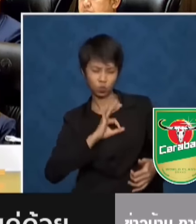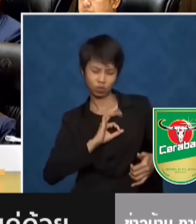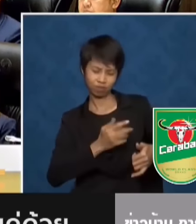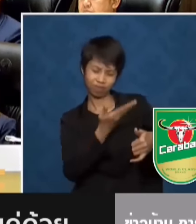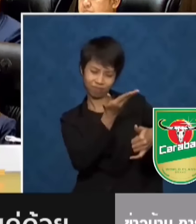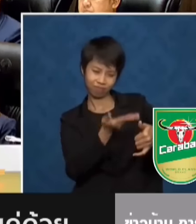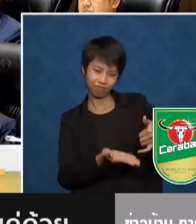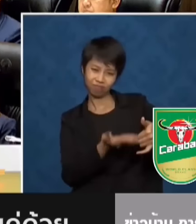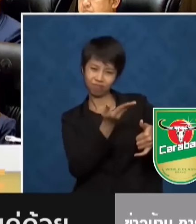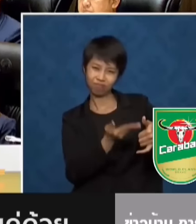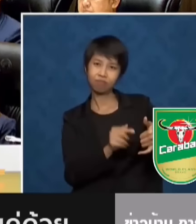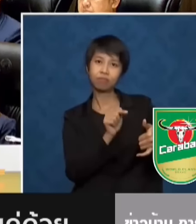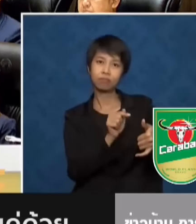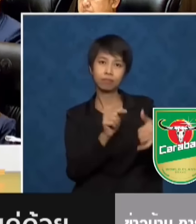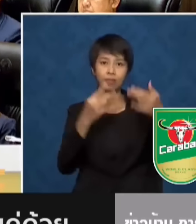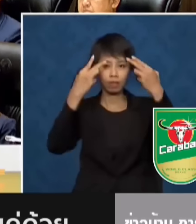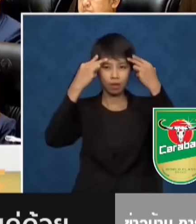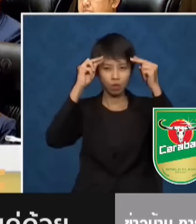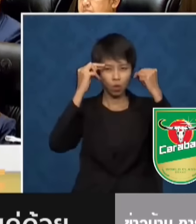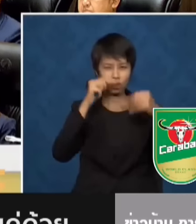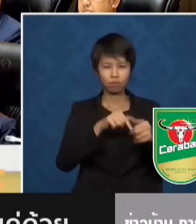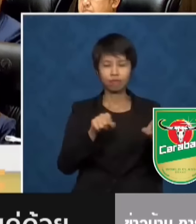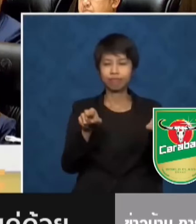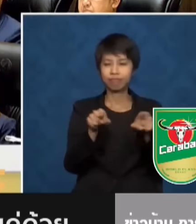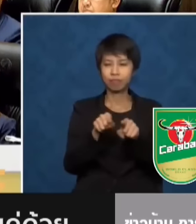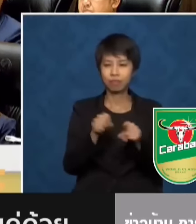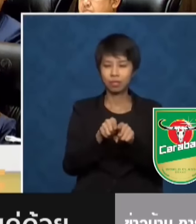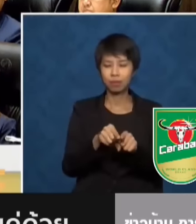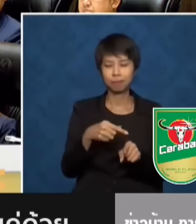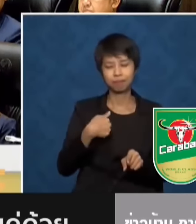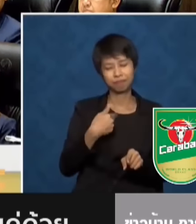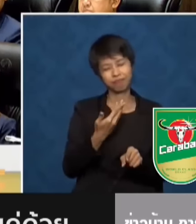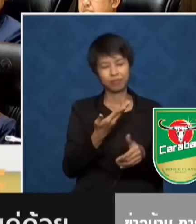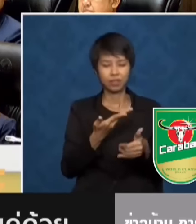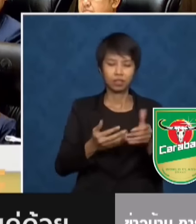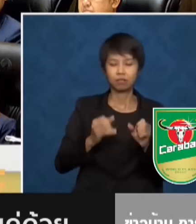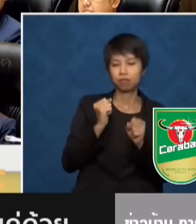ตรีที่ไร้วุฒิภาวะไปอีกแบบ